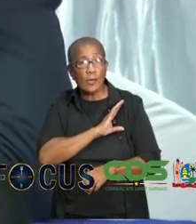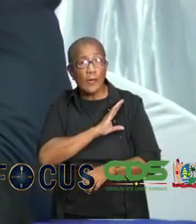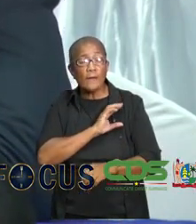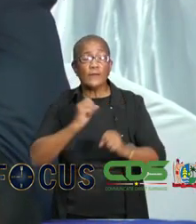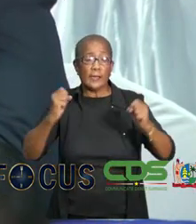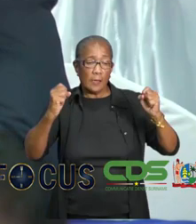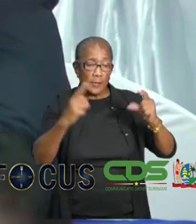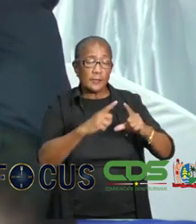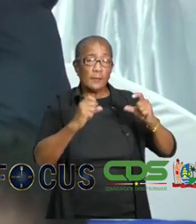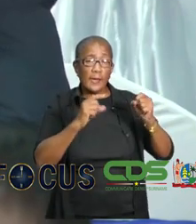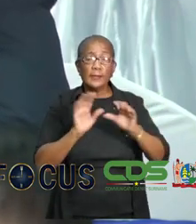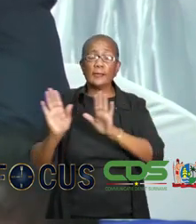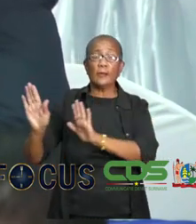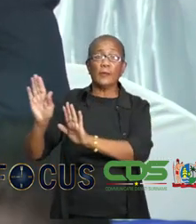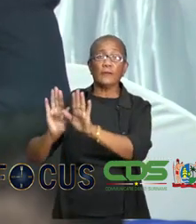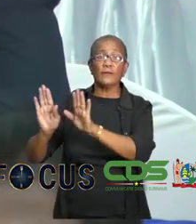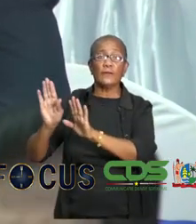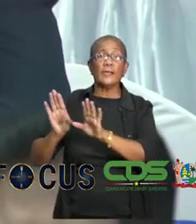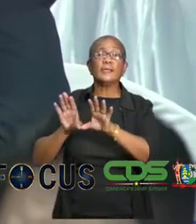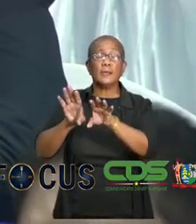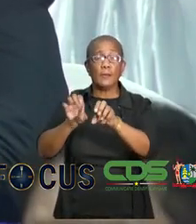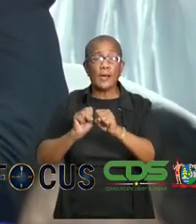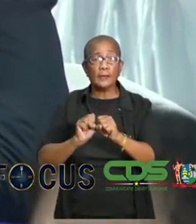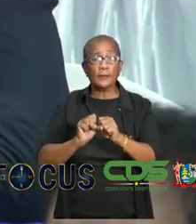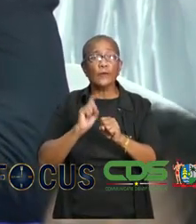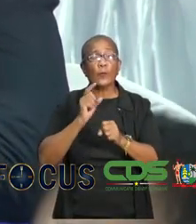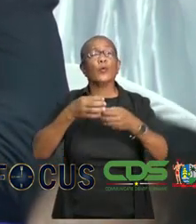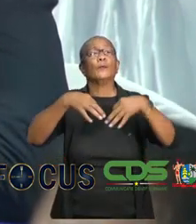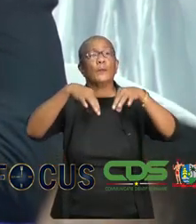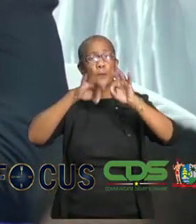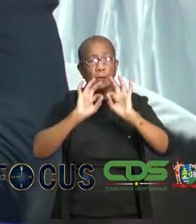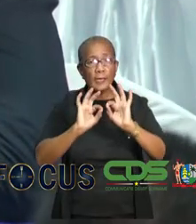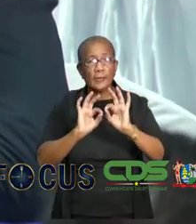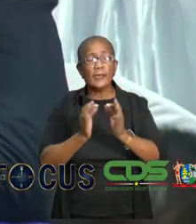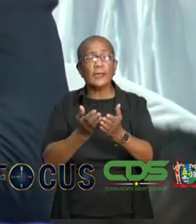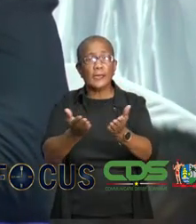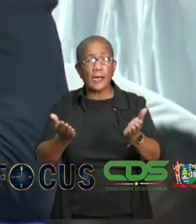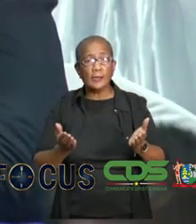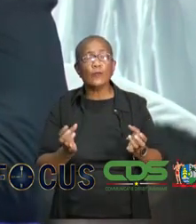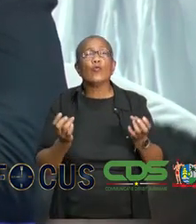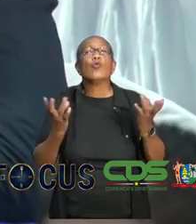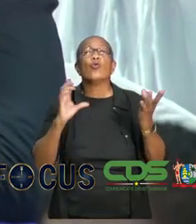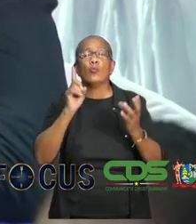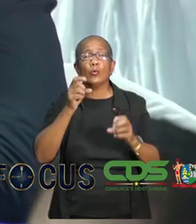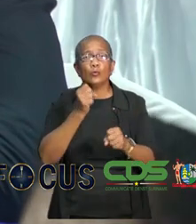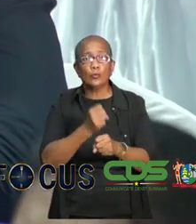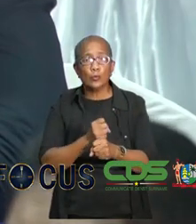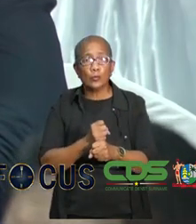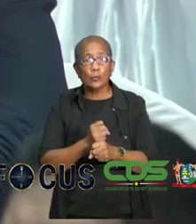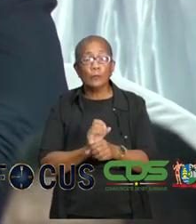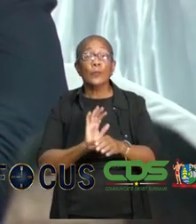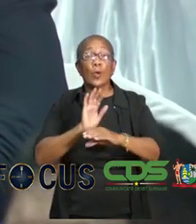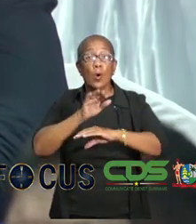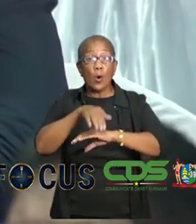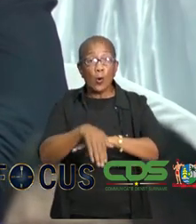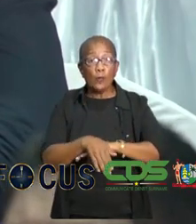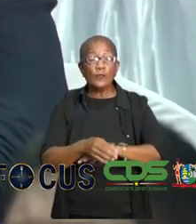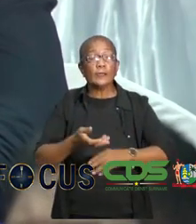besmettingen, de preventiemaatregelen beter moeten naleven en hoe ze dat heel goed moeten doen. Op de vraag van Star